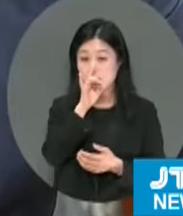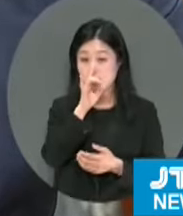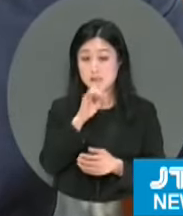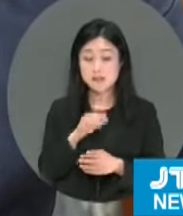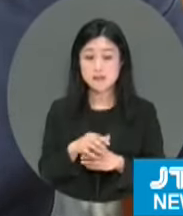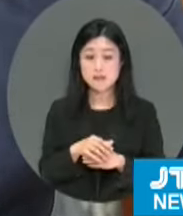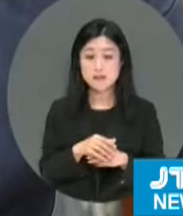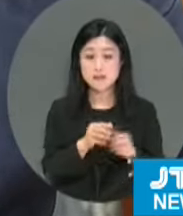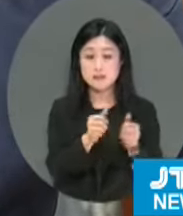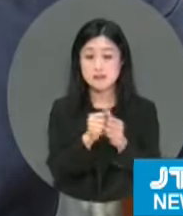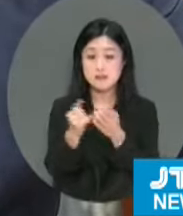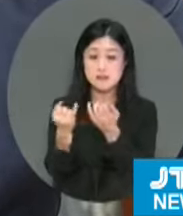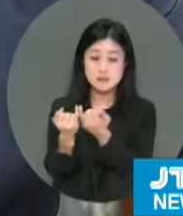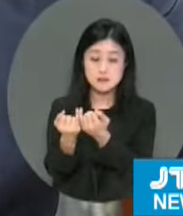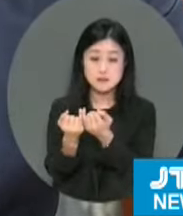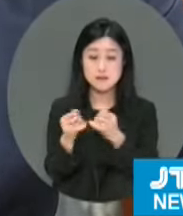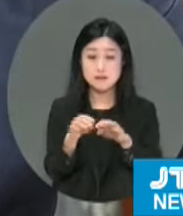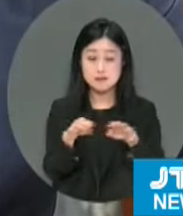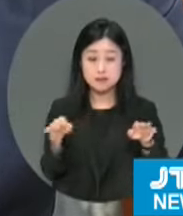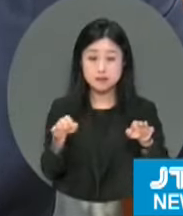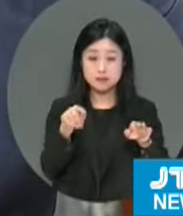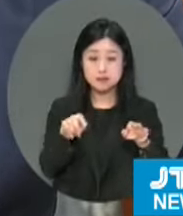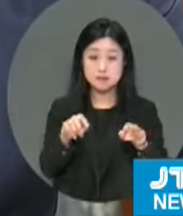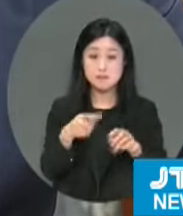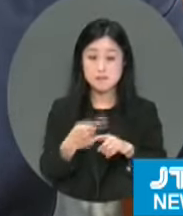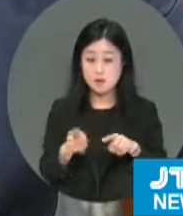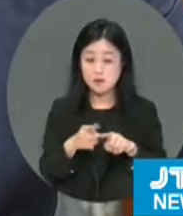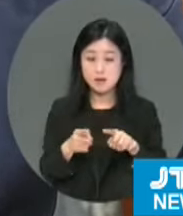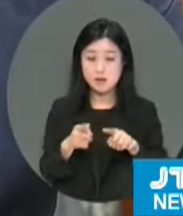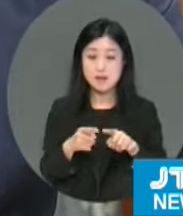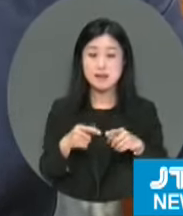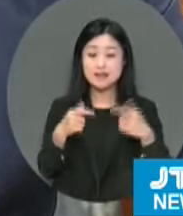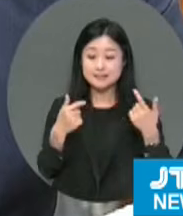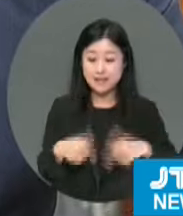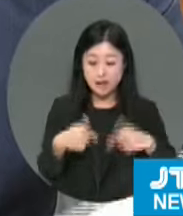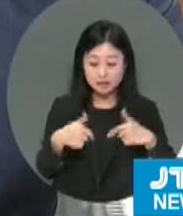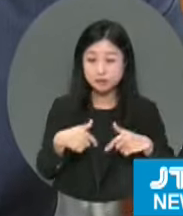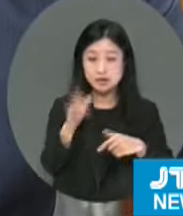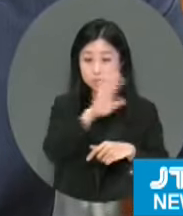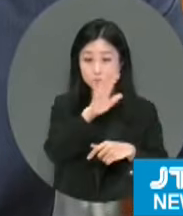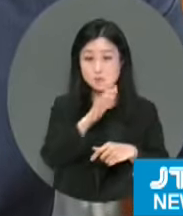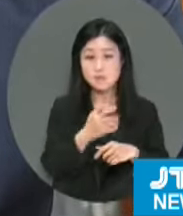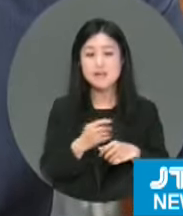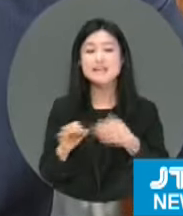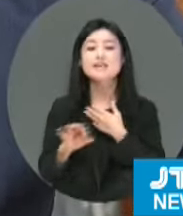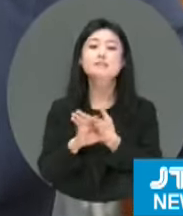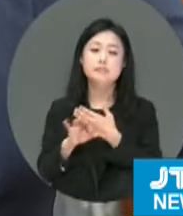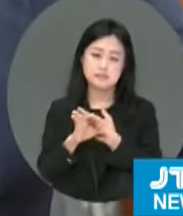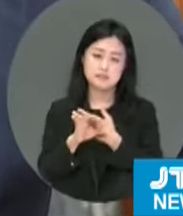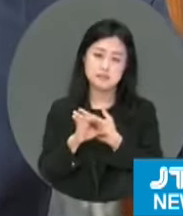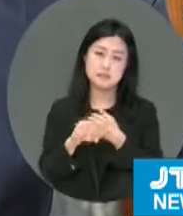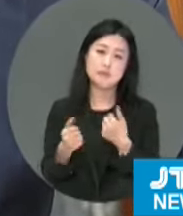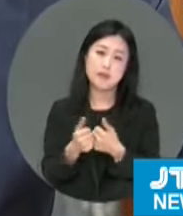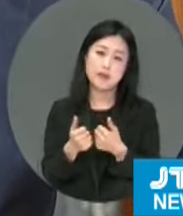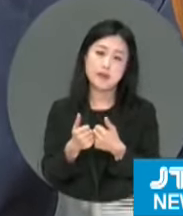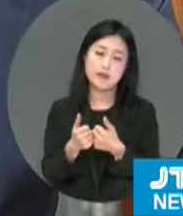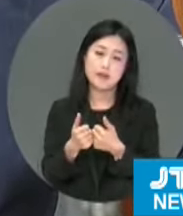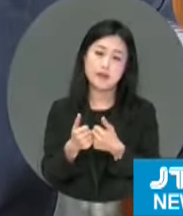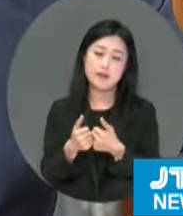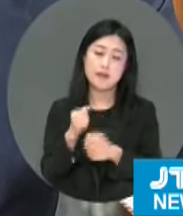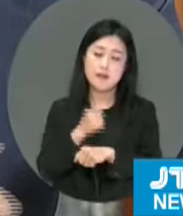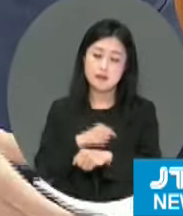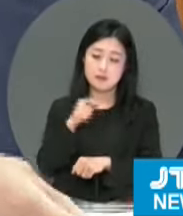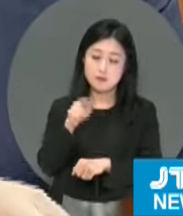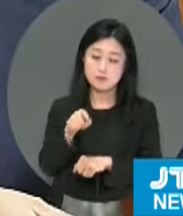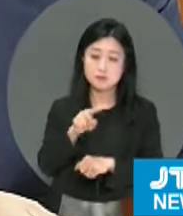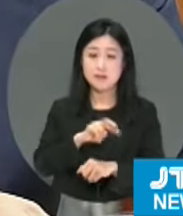중앙성별영향평가위원회를 비상설로 전환하고 필요시 해산할 수도 있는 조항을 담고 있어요. 저는 이러한